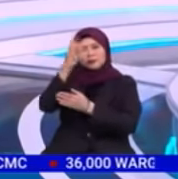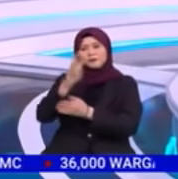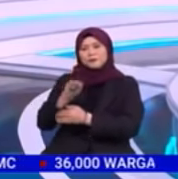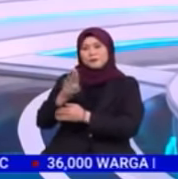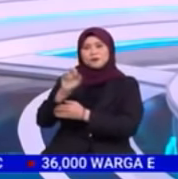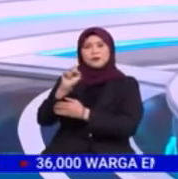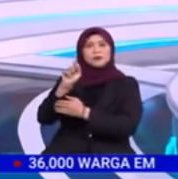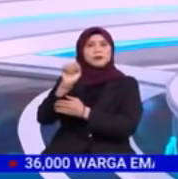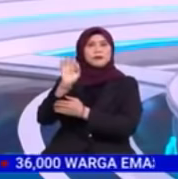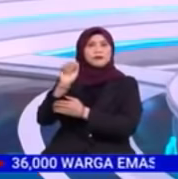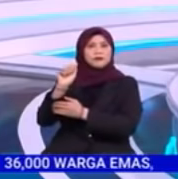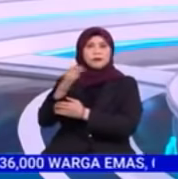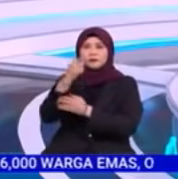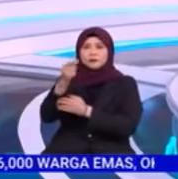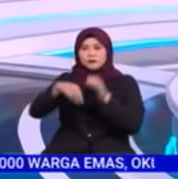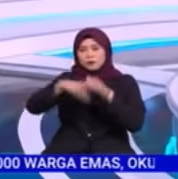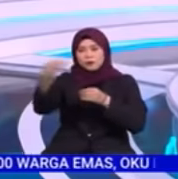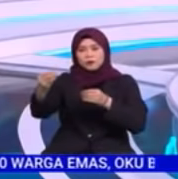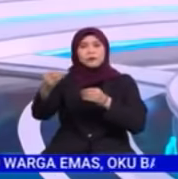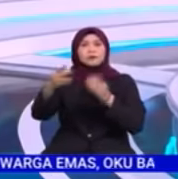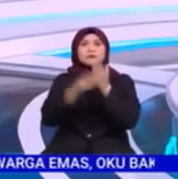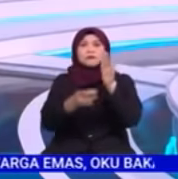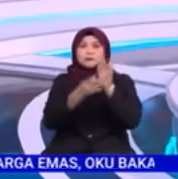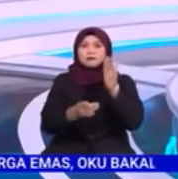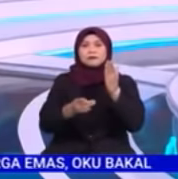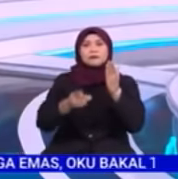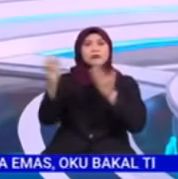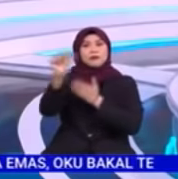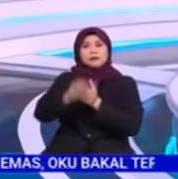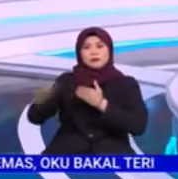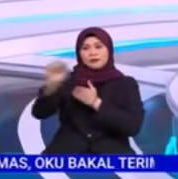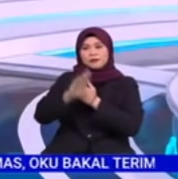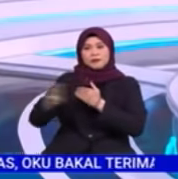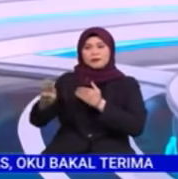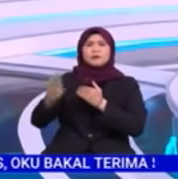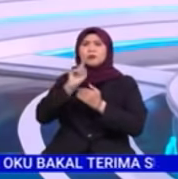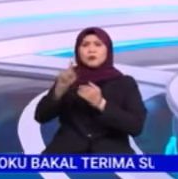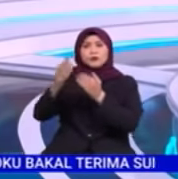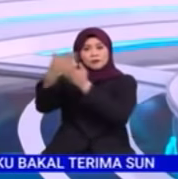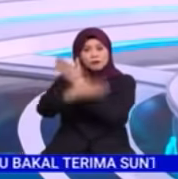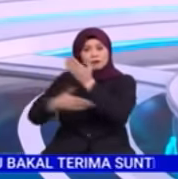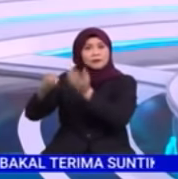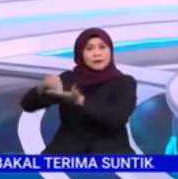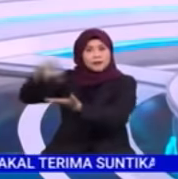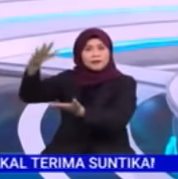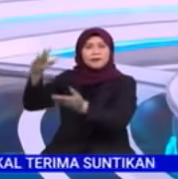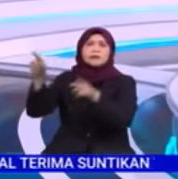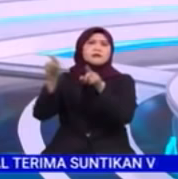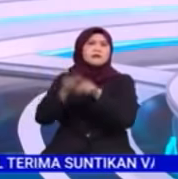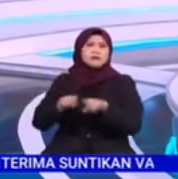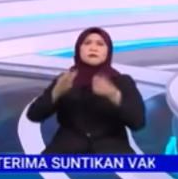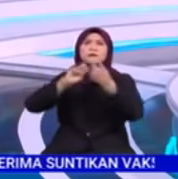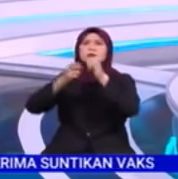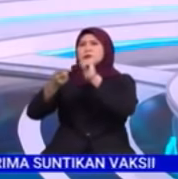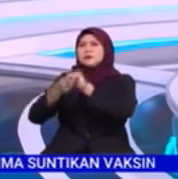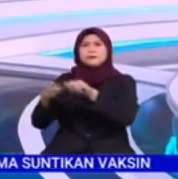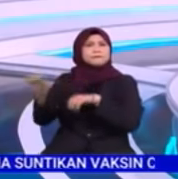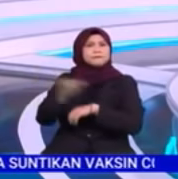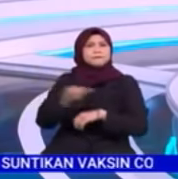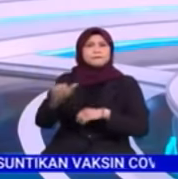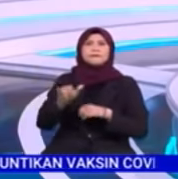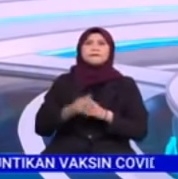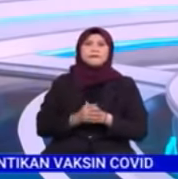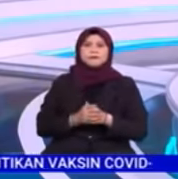negara pengeluar minyak di Austria barat yang disifatkan negara kaya juga menghadapi masalah yang sama